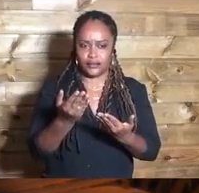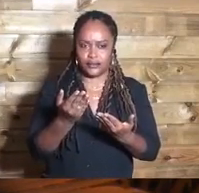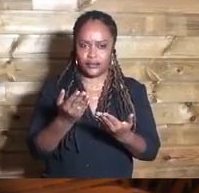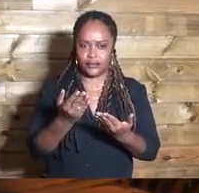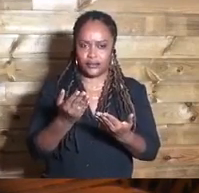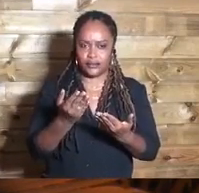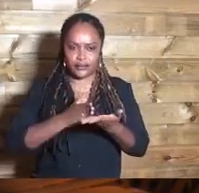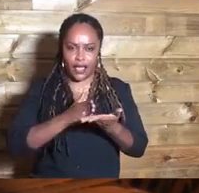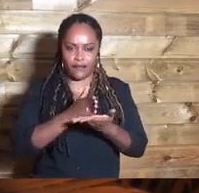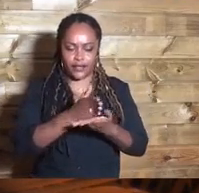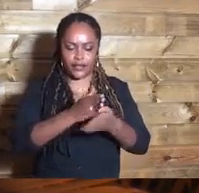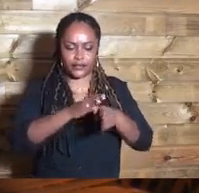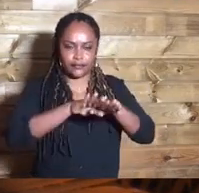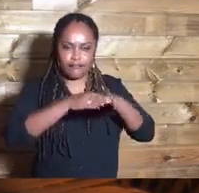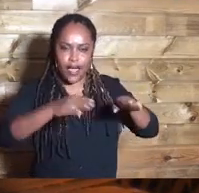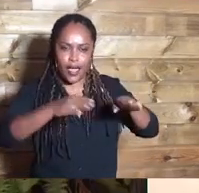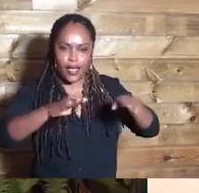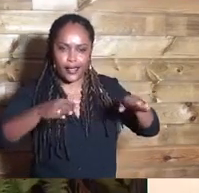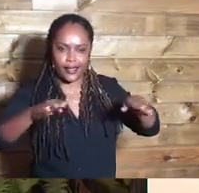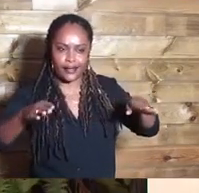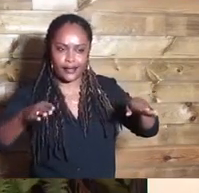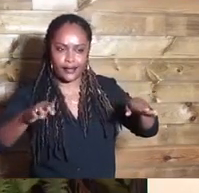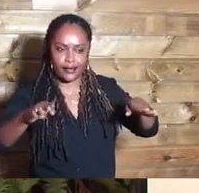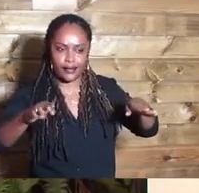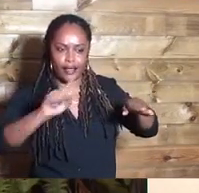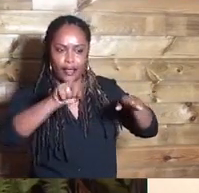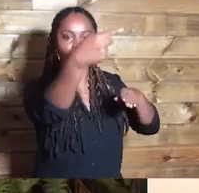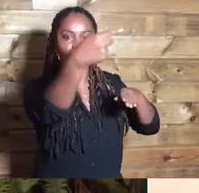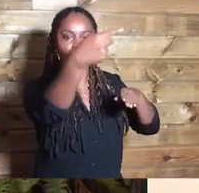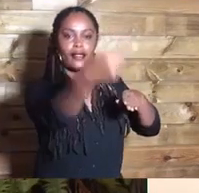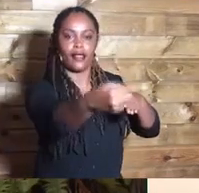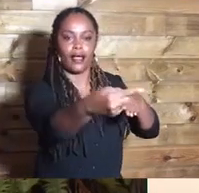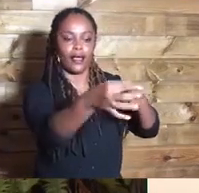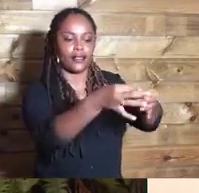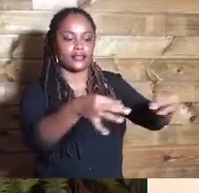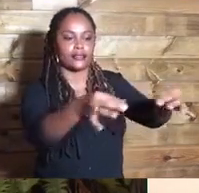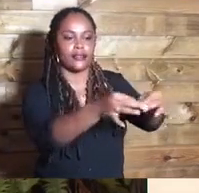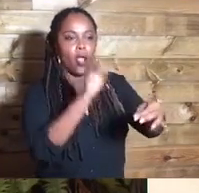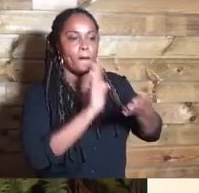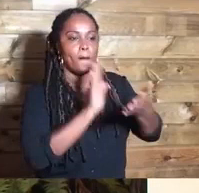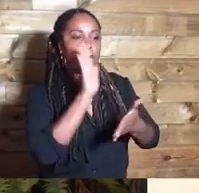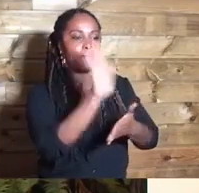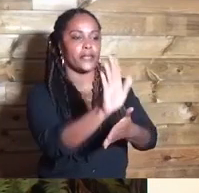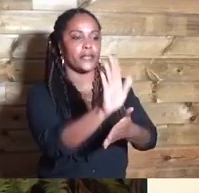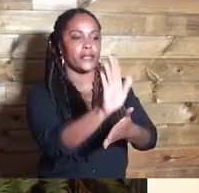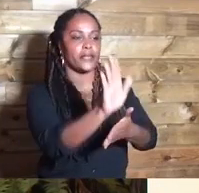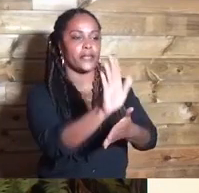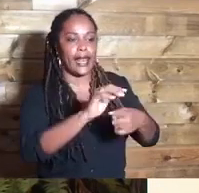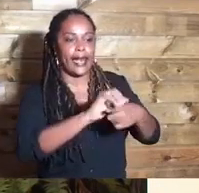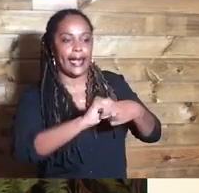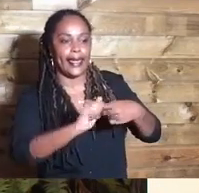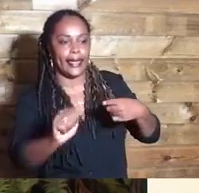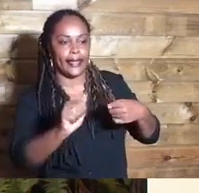Rouge pour aller en terre promise où coule le lait et le